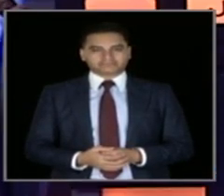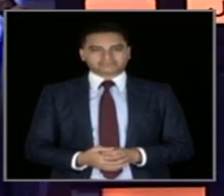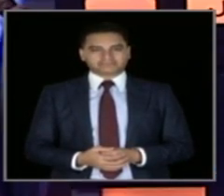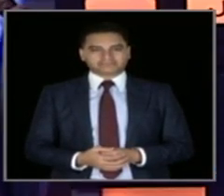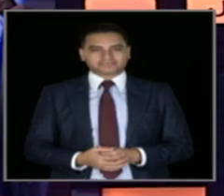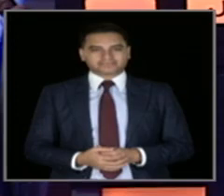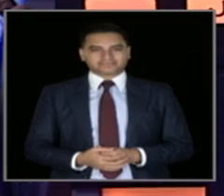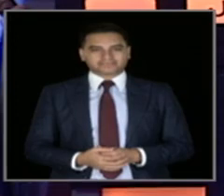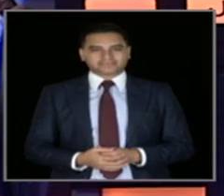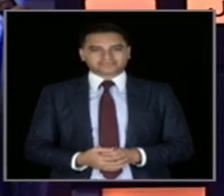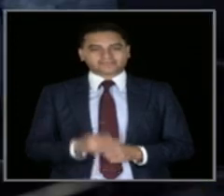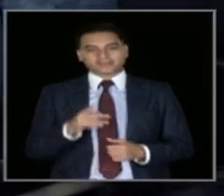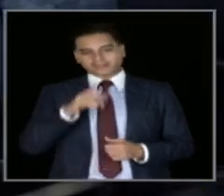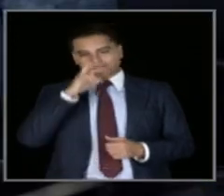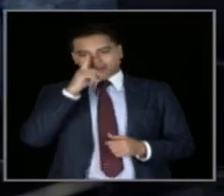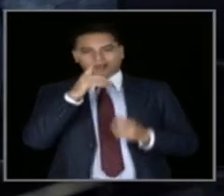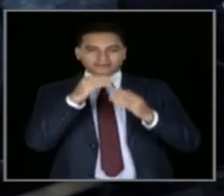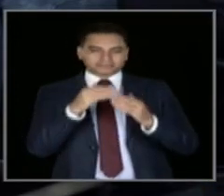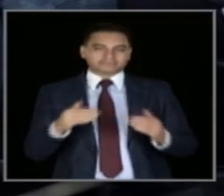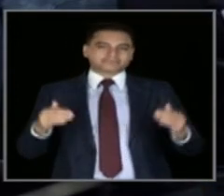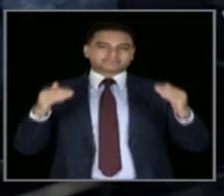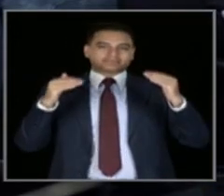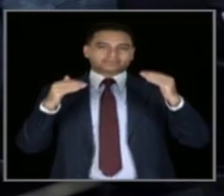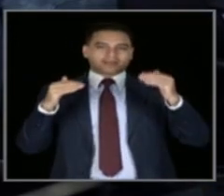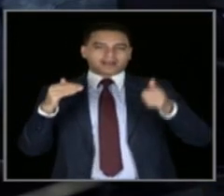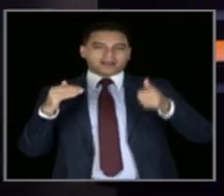الثعالب في صدارة المجموعة.